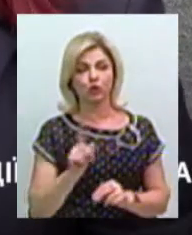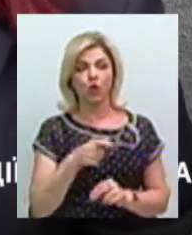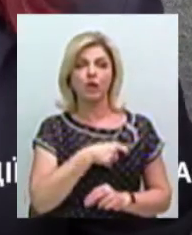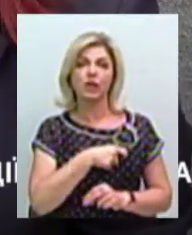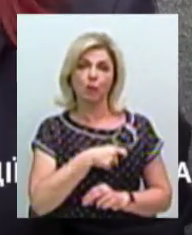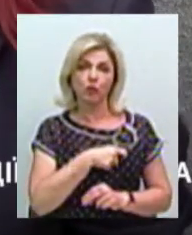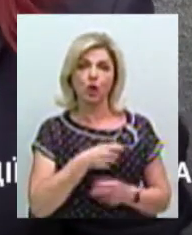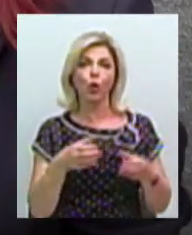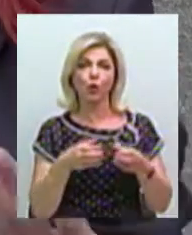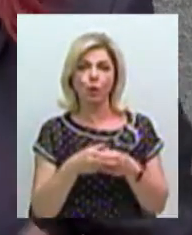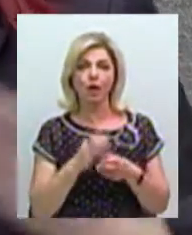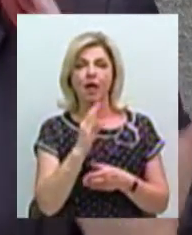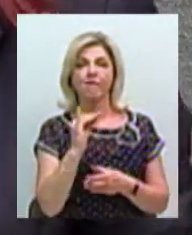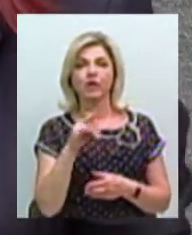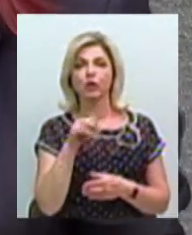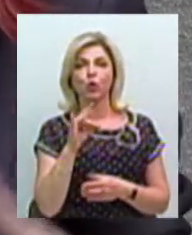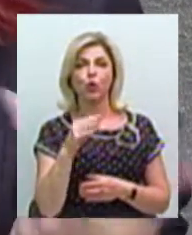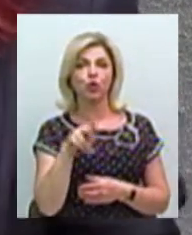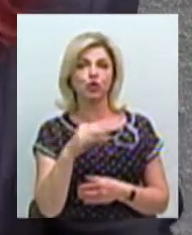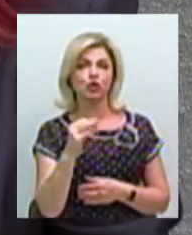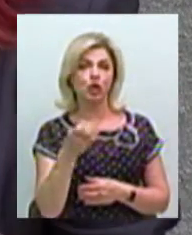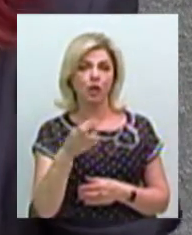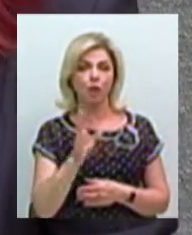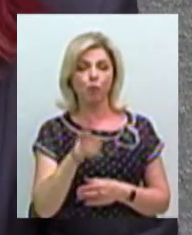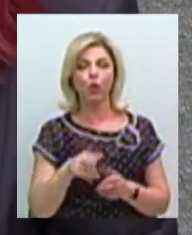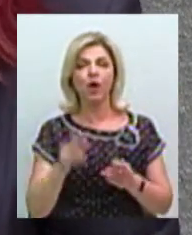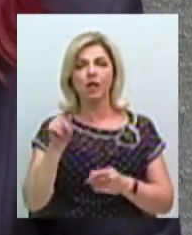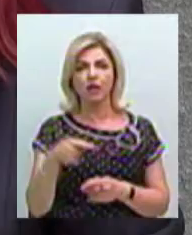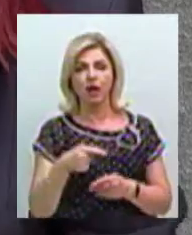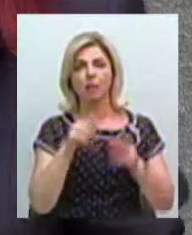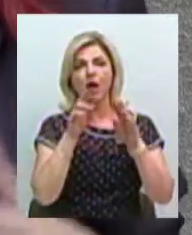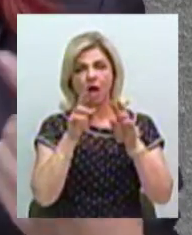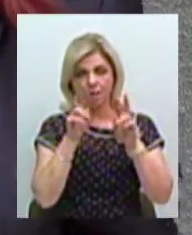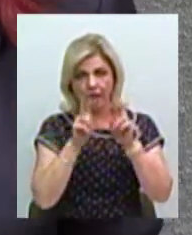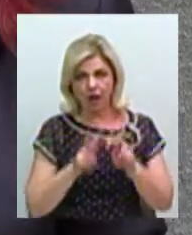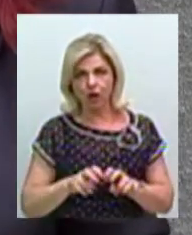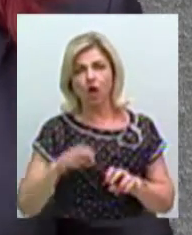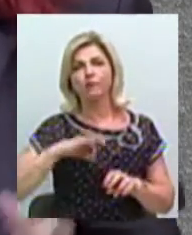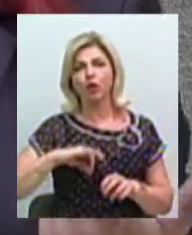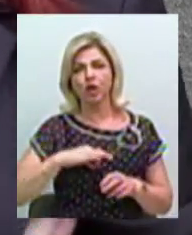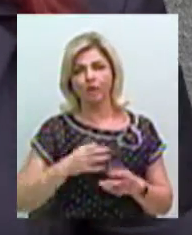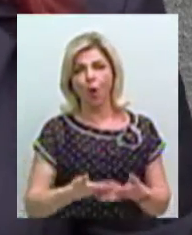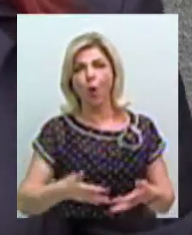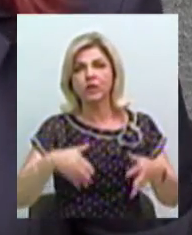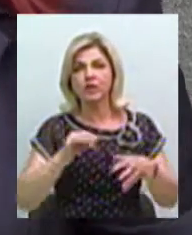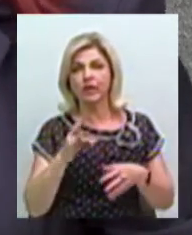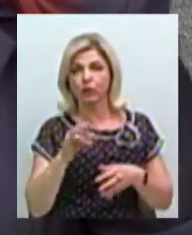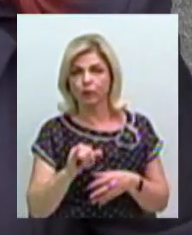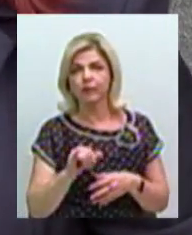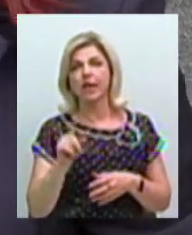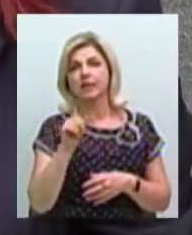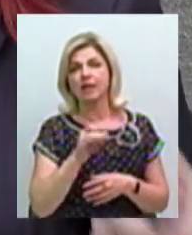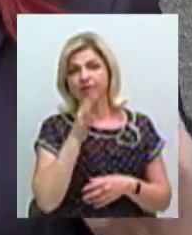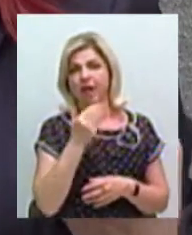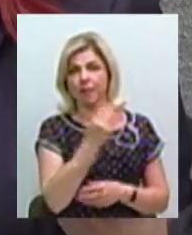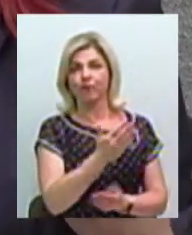депутатська група «Відродження» буде вимагати перегляду споживчого кошику. За період каденції народного депутата Артема